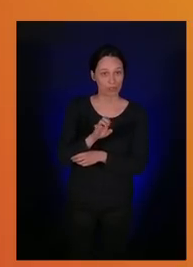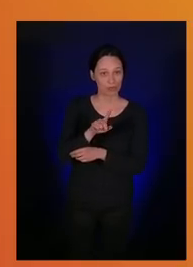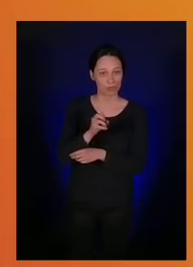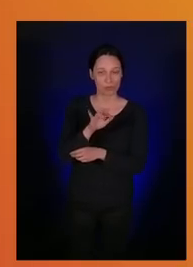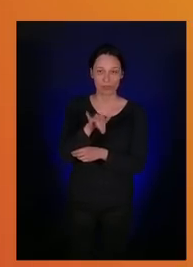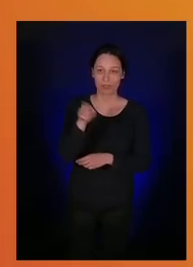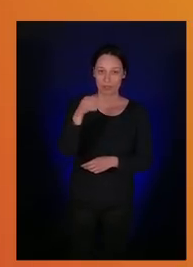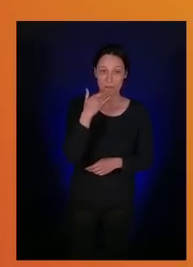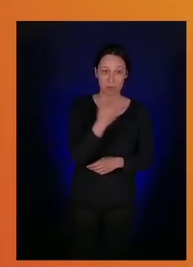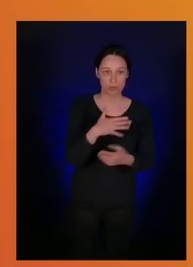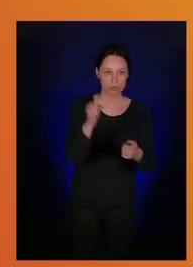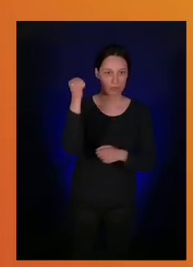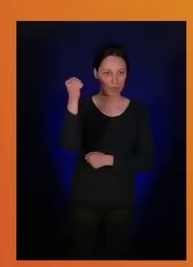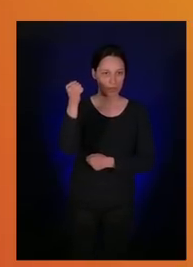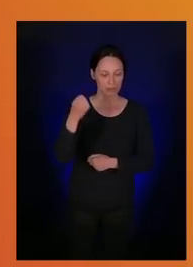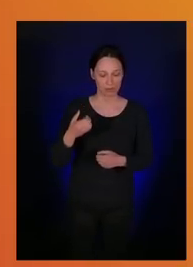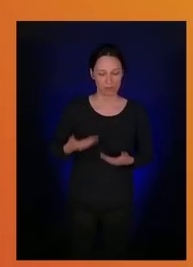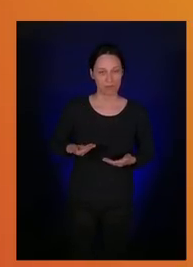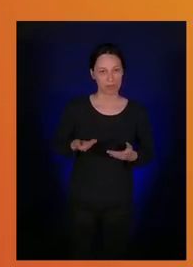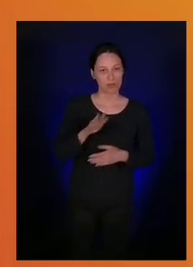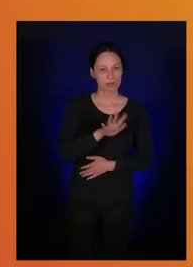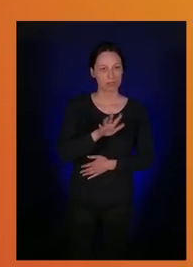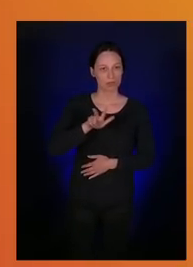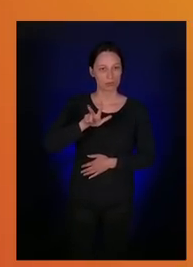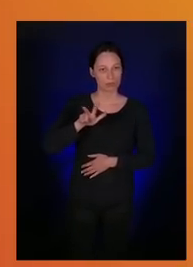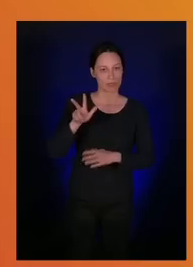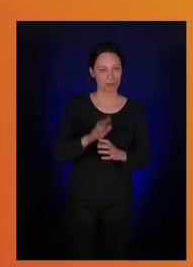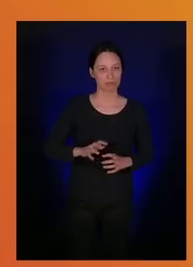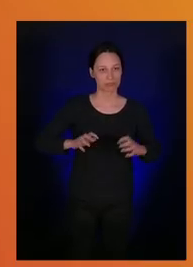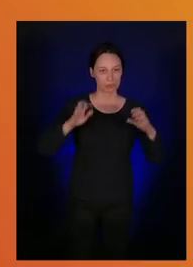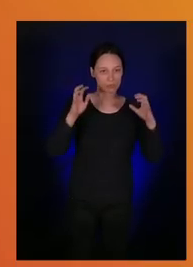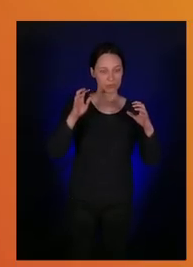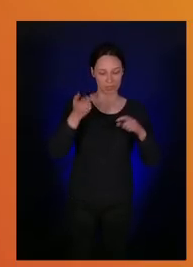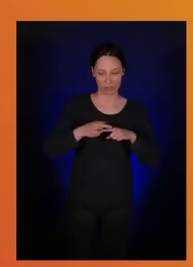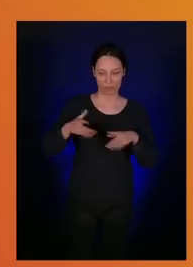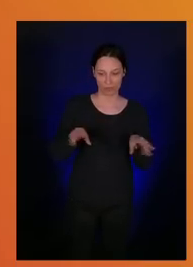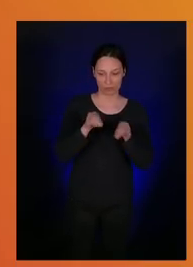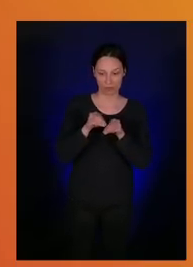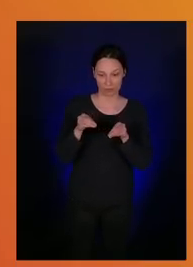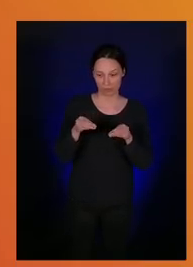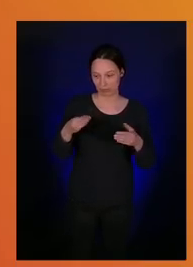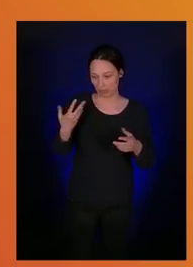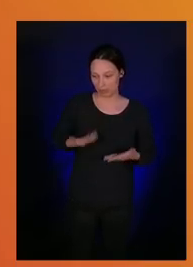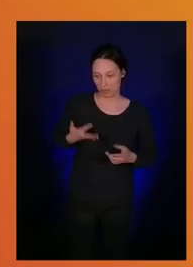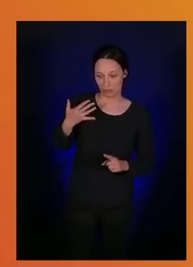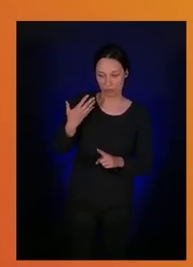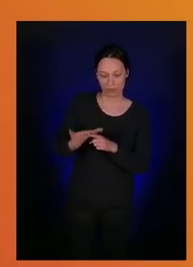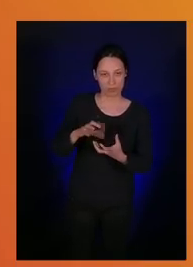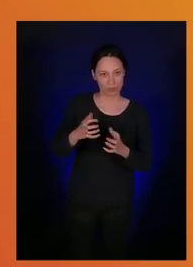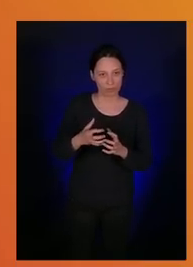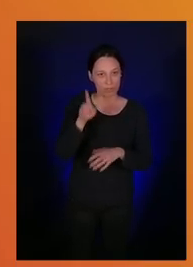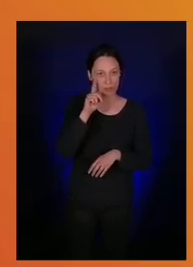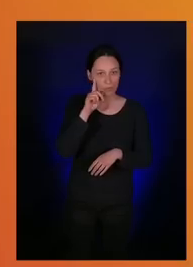Bonjour mes camarades. Le 53e congrès confédéral se tient dans une période compliquée, non seulement par la nature de l'attaque